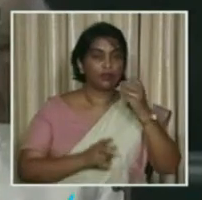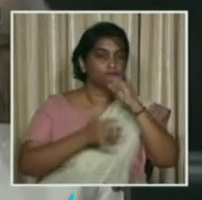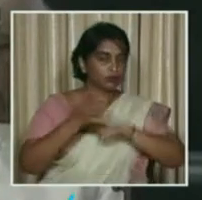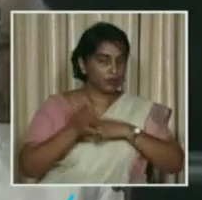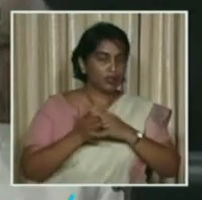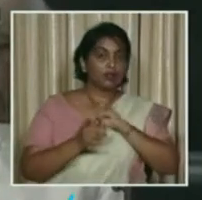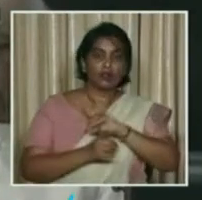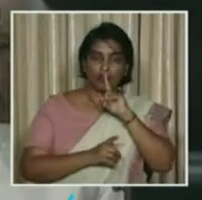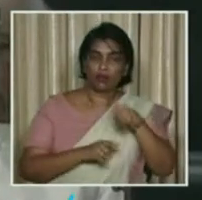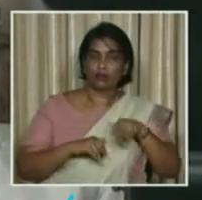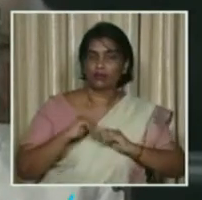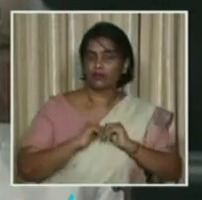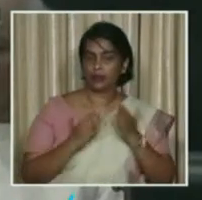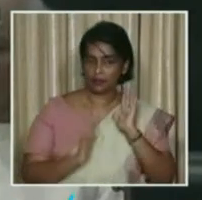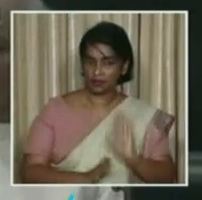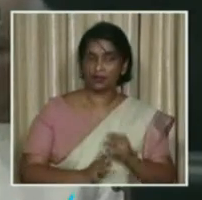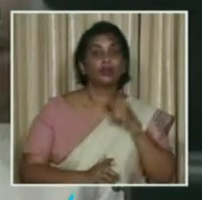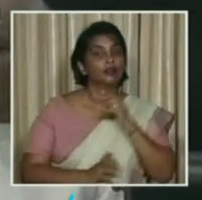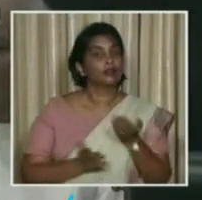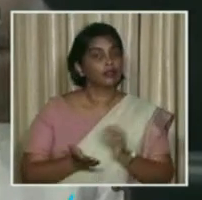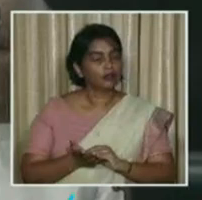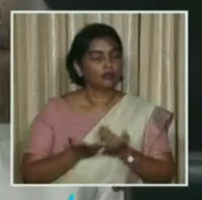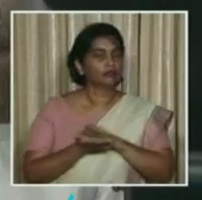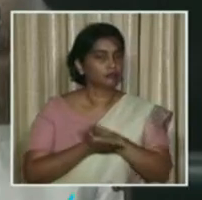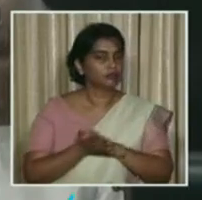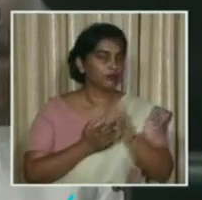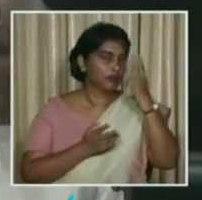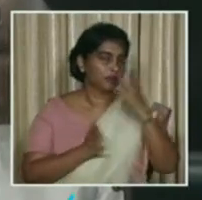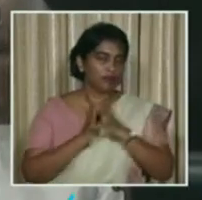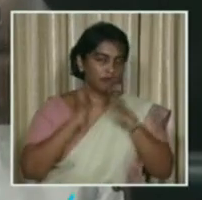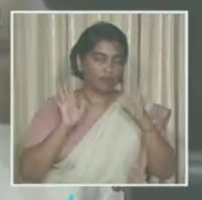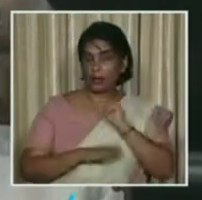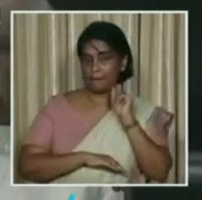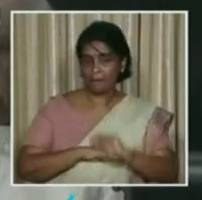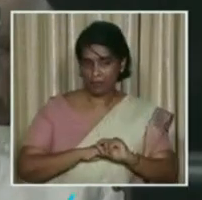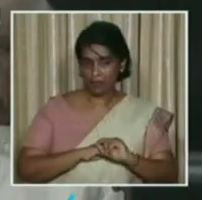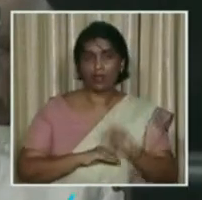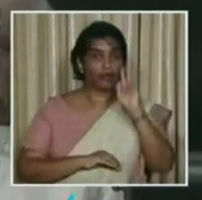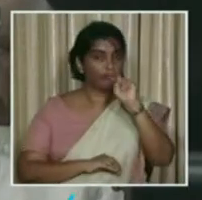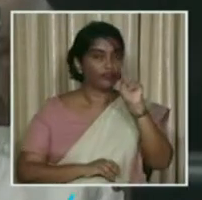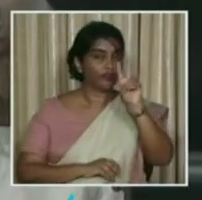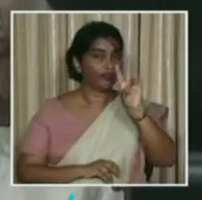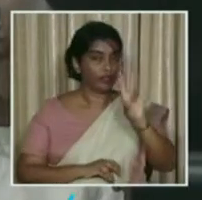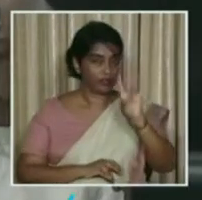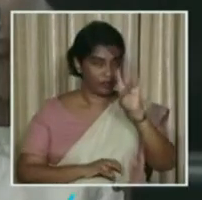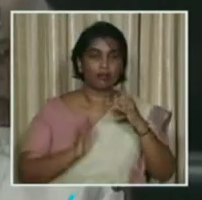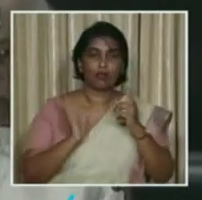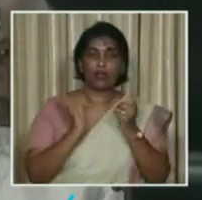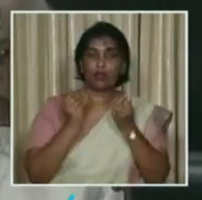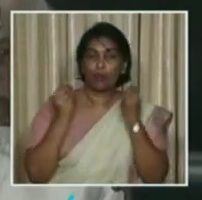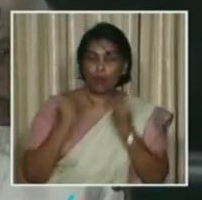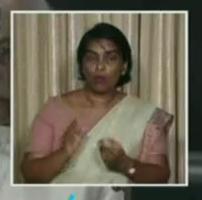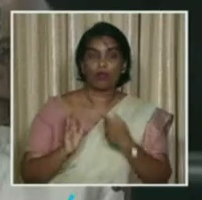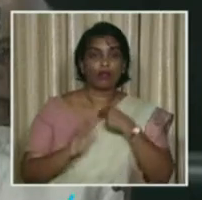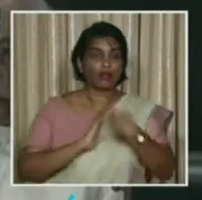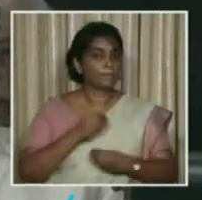කර දැනටමත් ක්‍රියාවට නංවා තිබෙනවා තවත් ප්‍රතිසංස්කරණ ගණනාවක් අප හඳුන්වා දෙනවා 2025 වන විට ප්‍රාථමික හිඟය දළ